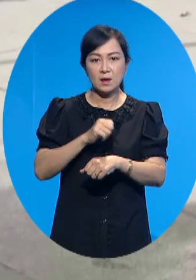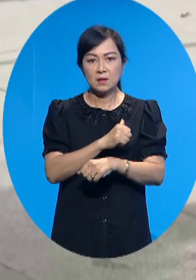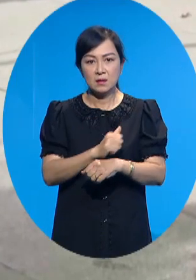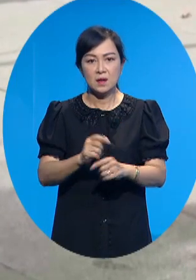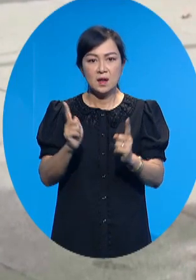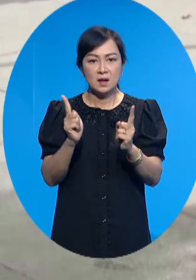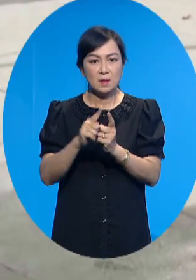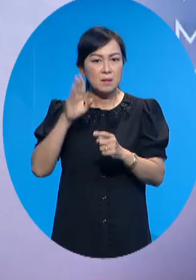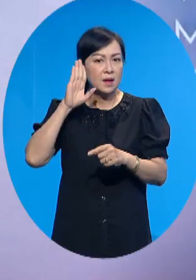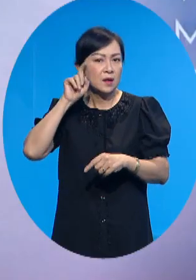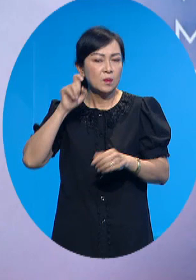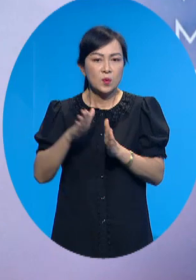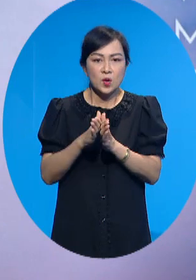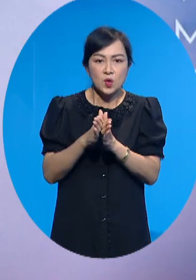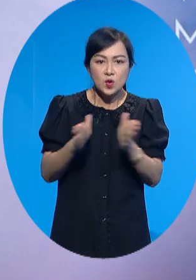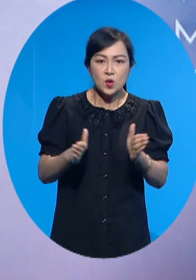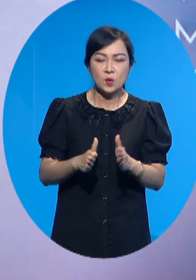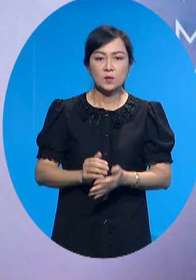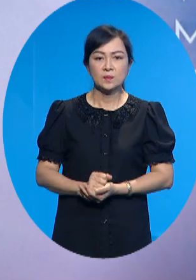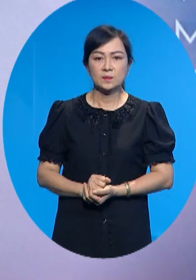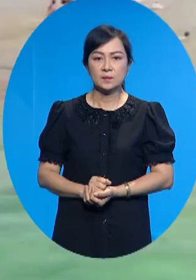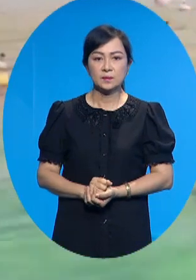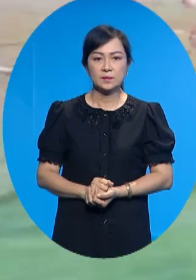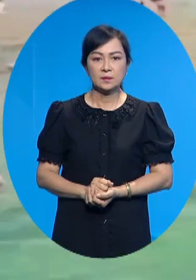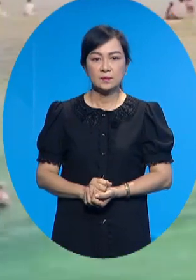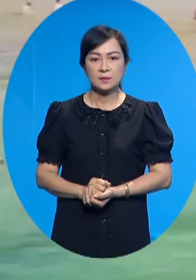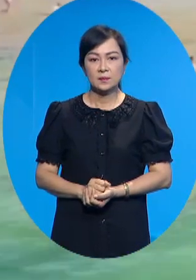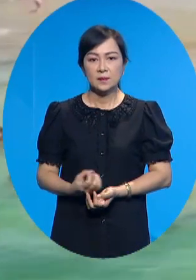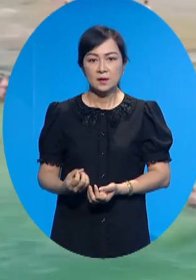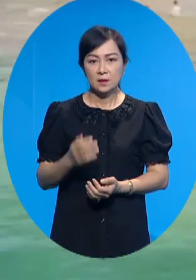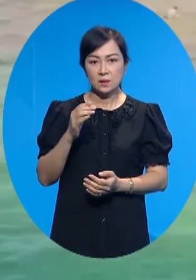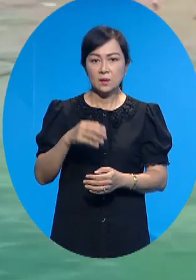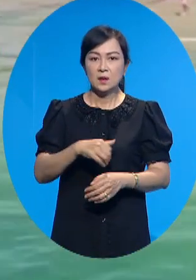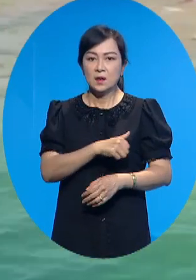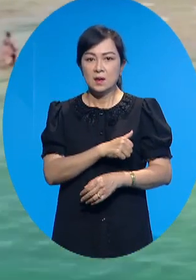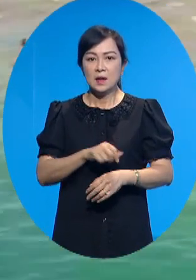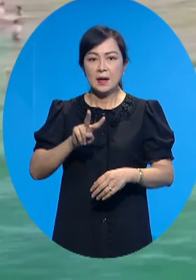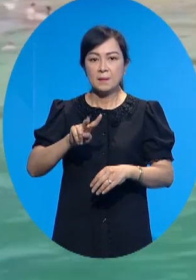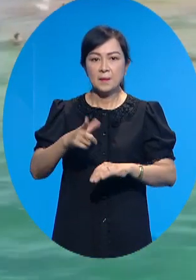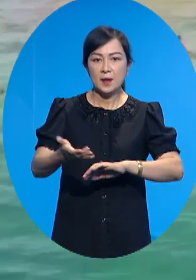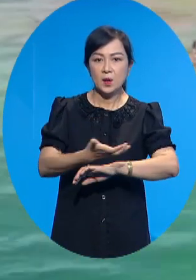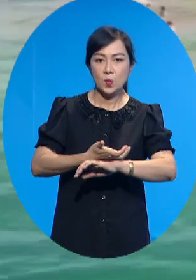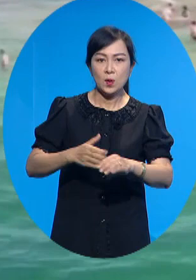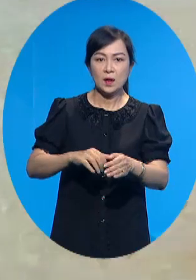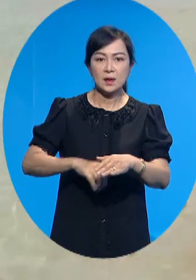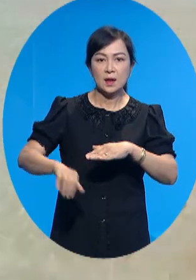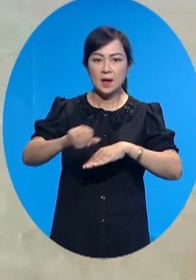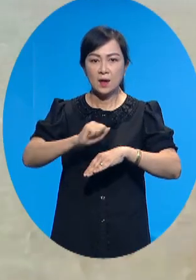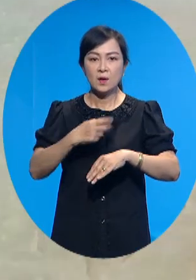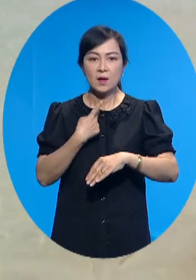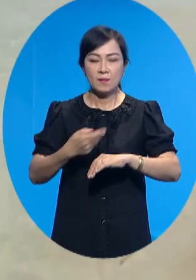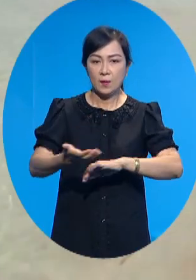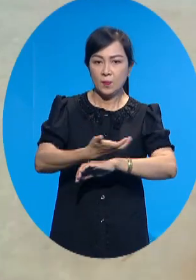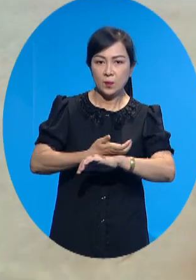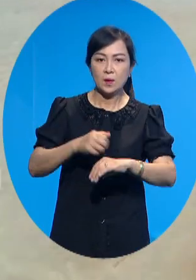phải vật lộn với nắng nóng trong ít nhất là nửa năm. Một số thành viên của 27 nước Liên minh châu Âu đang kỳ vọng tất cả các nước